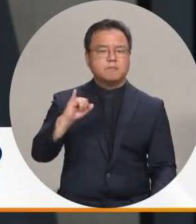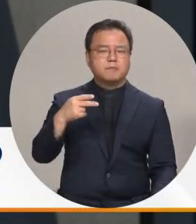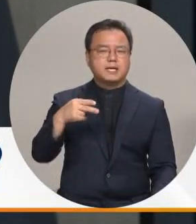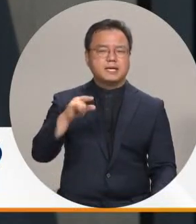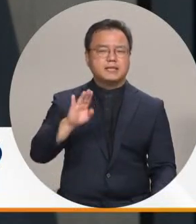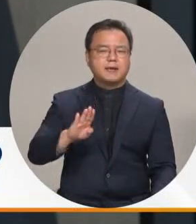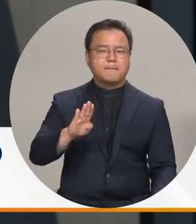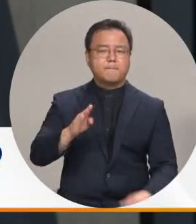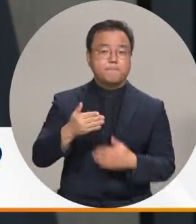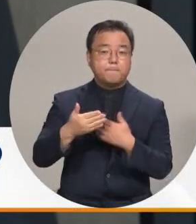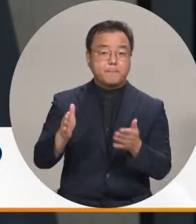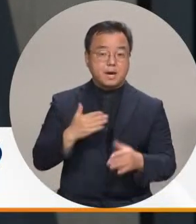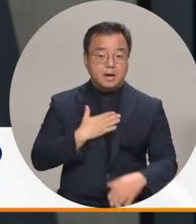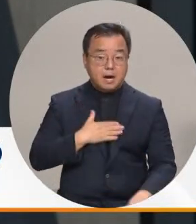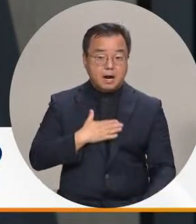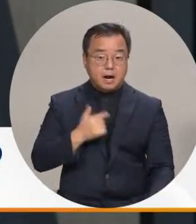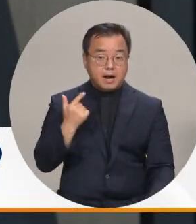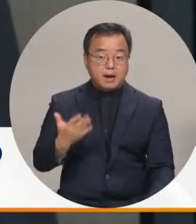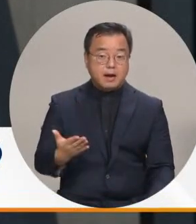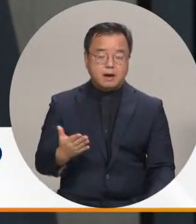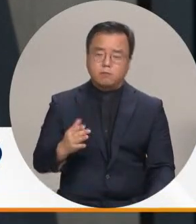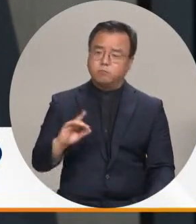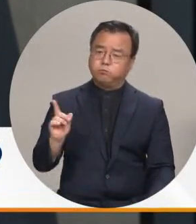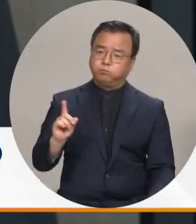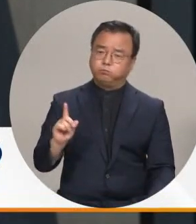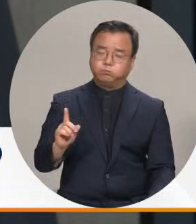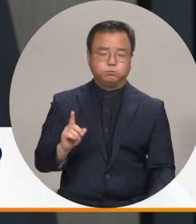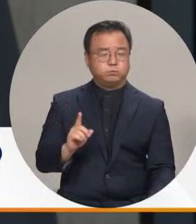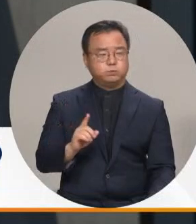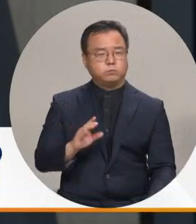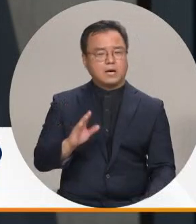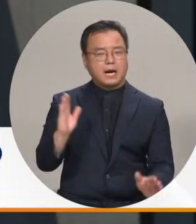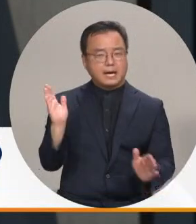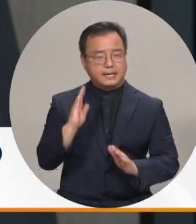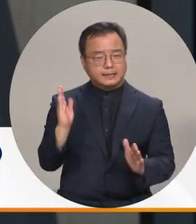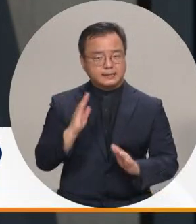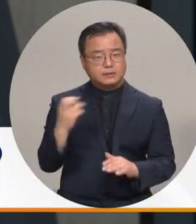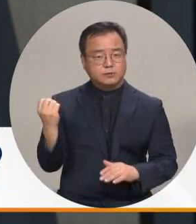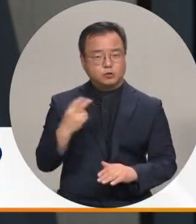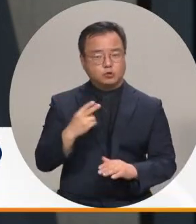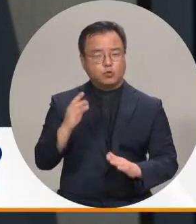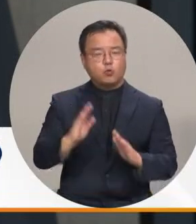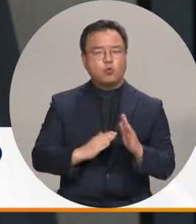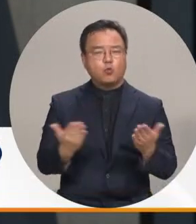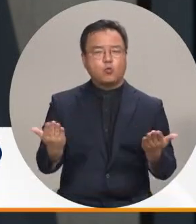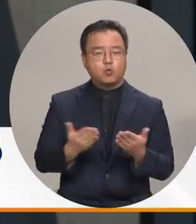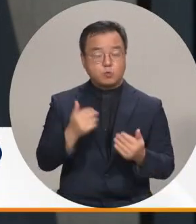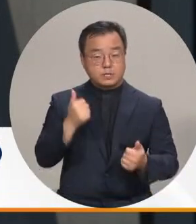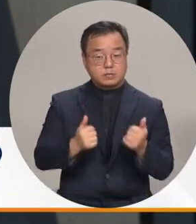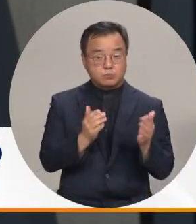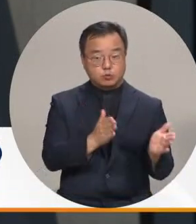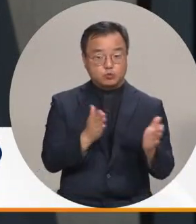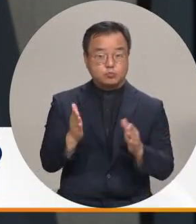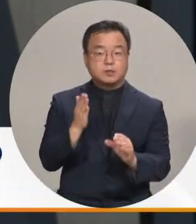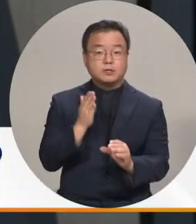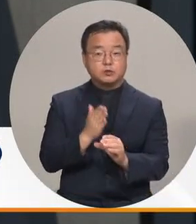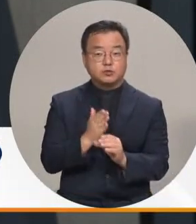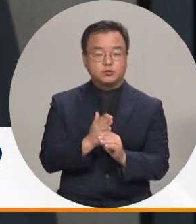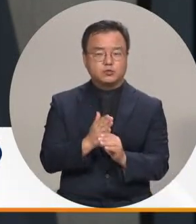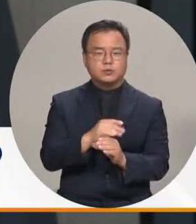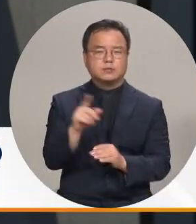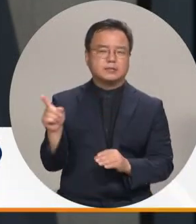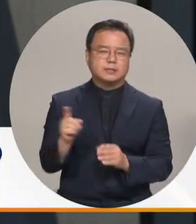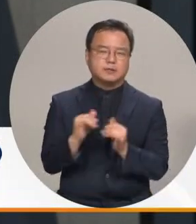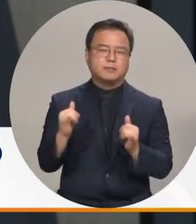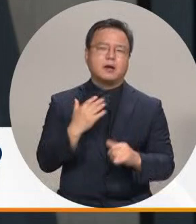들어보셨나요 아 처음 들어보는데 그러겠습니까네네 학생들이나 또는 공무원 시험 같은 시험을 준비하는 분들은